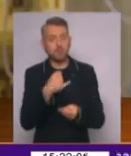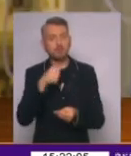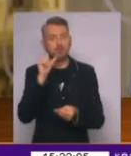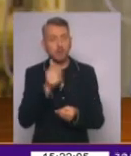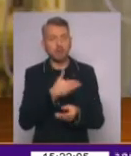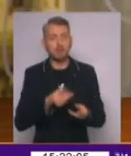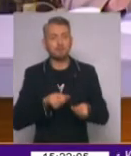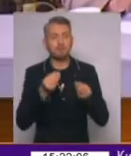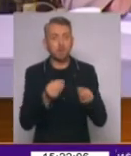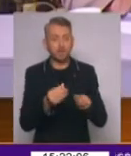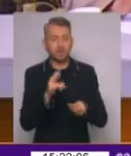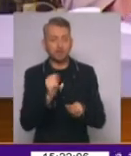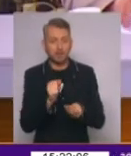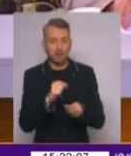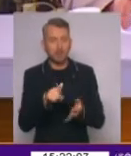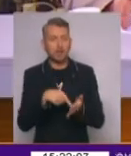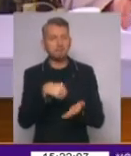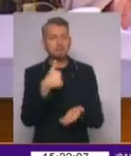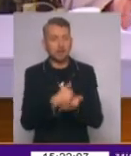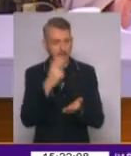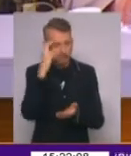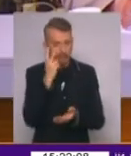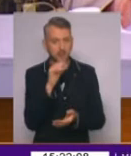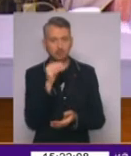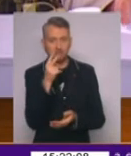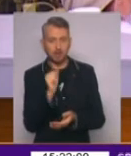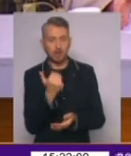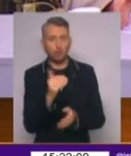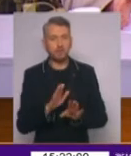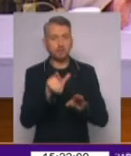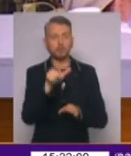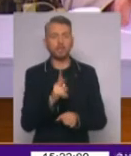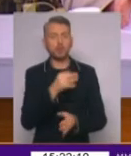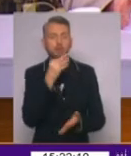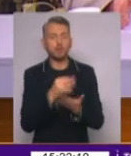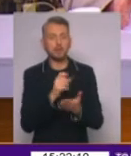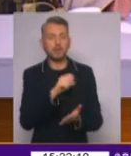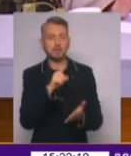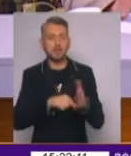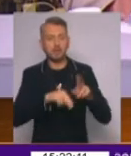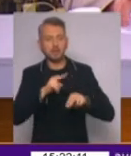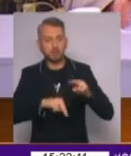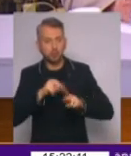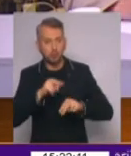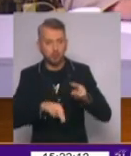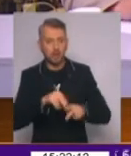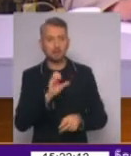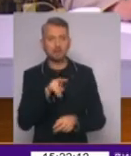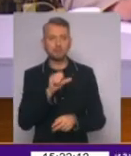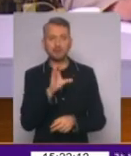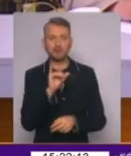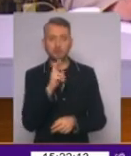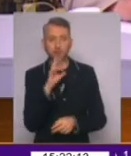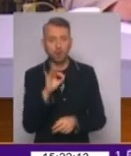подали на мера Києва Кличка, на його заступника, який відповідає за питання забудови, Спасибко, а також